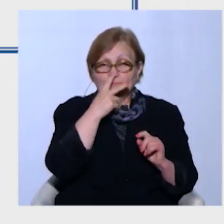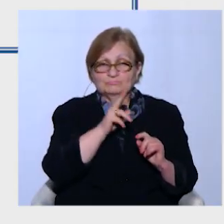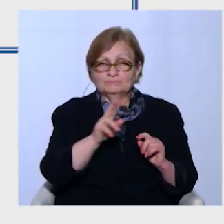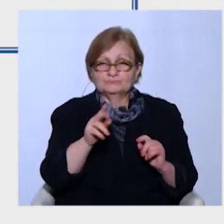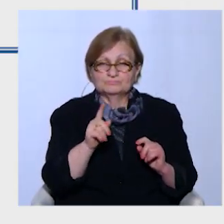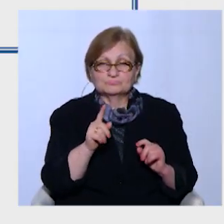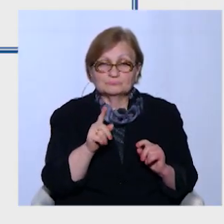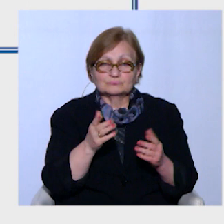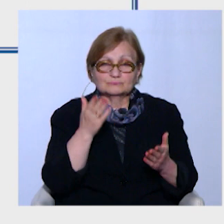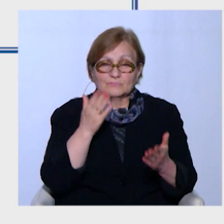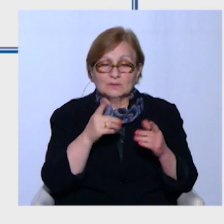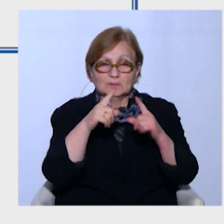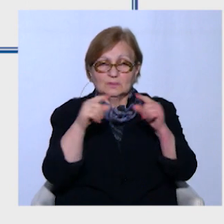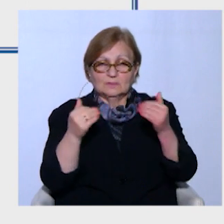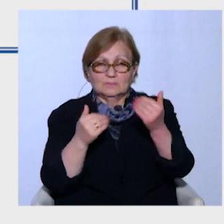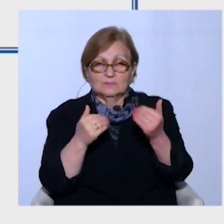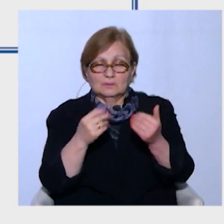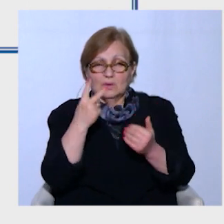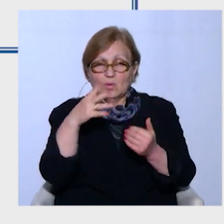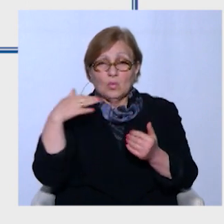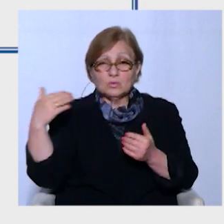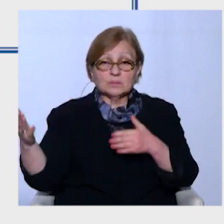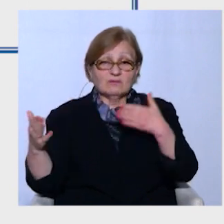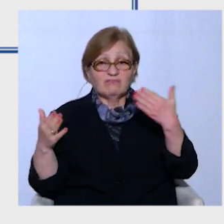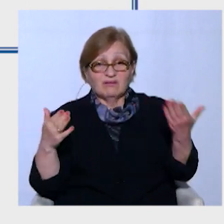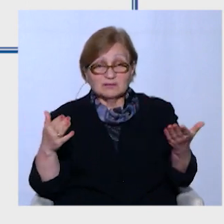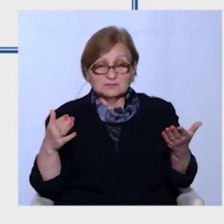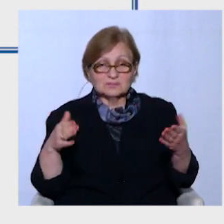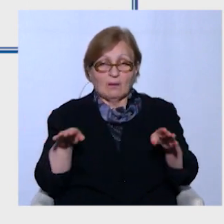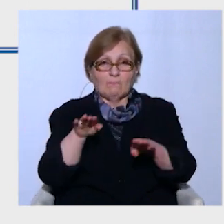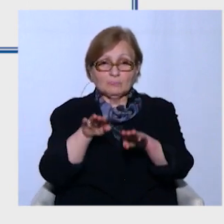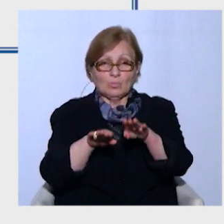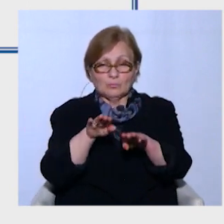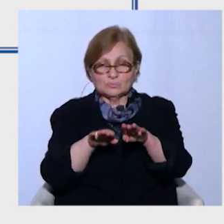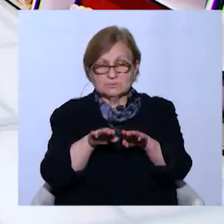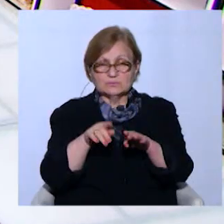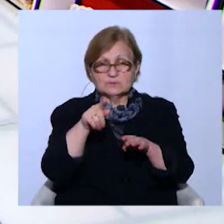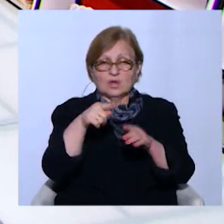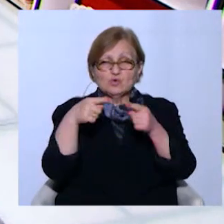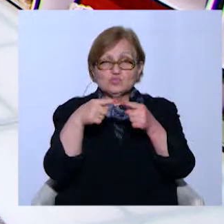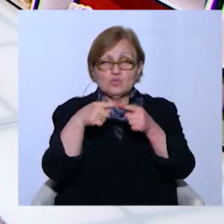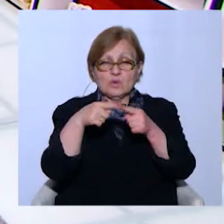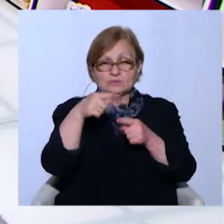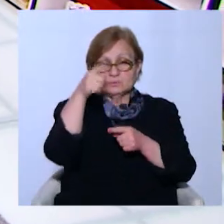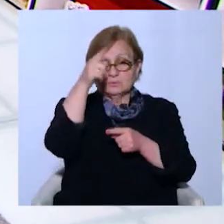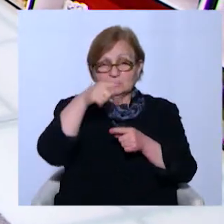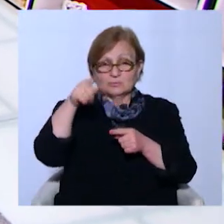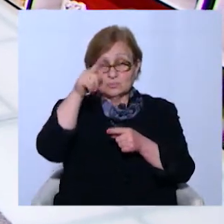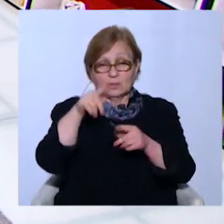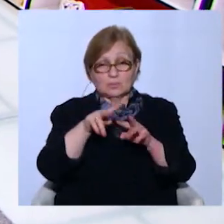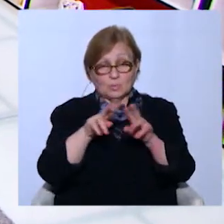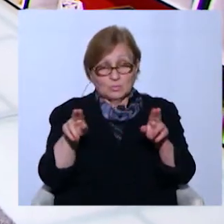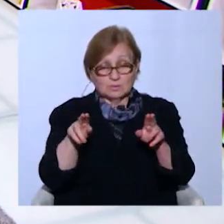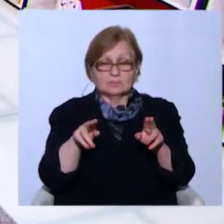ნიშანი ესეა: თუ სამკუთხედში ორი გვერდი პროპორციულია და მათ შორის მდებარე კუთხე ტოლია, მაშინ ეს